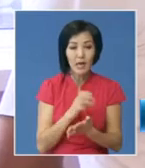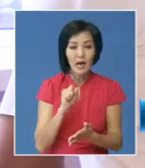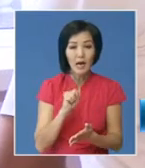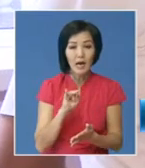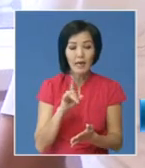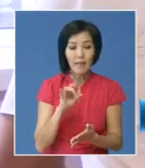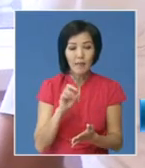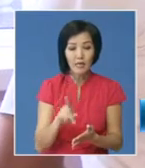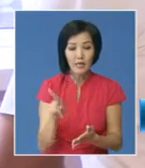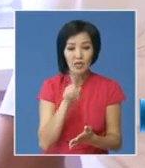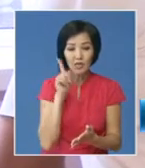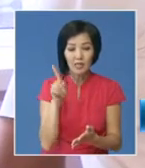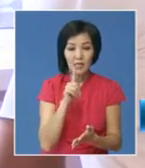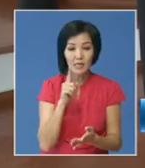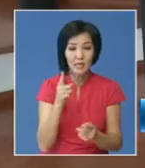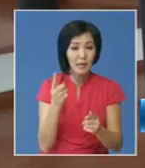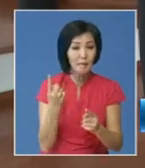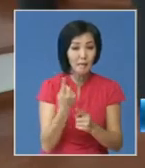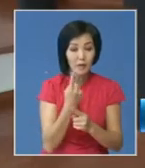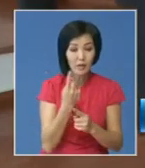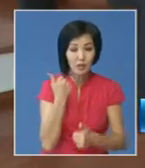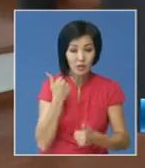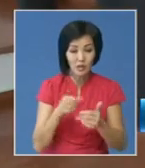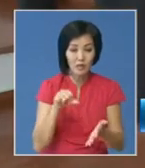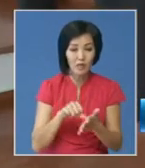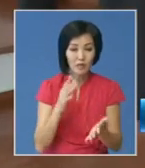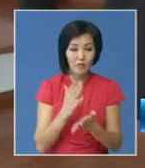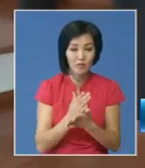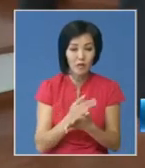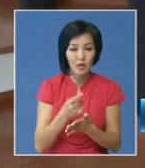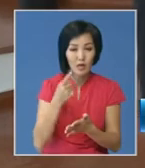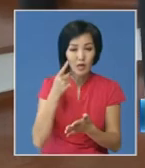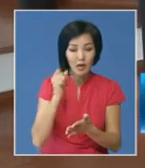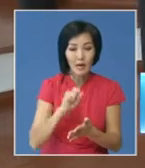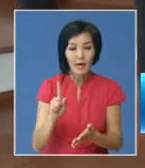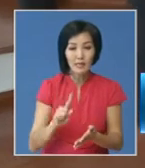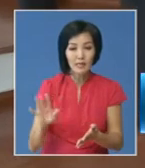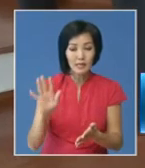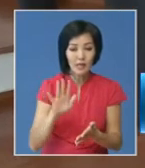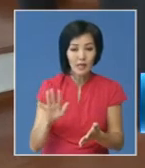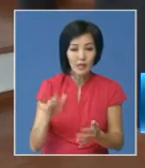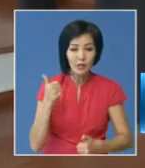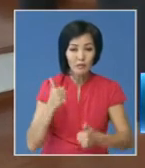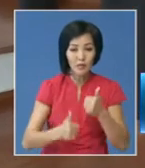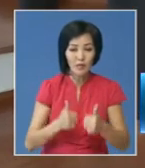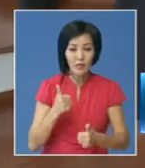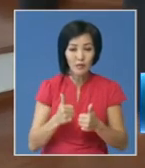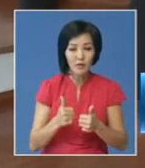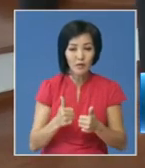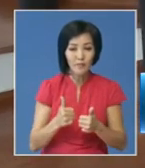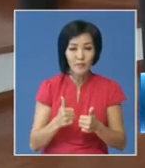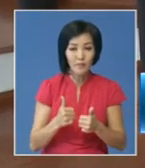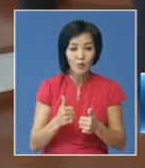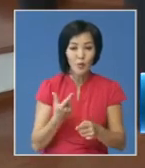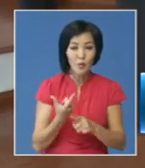жастар арасындағы алғашқы жарысы. Азия чемпионаты бұл барлығы жаттығып келеді. Бұл